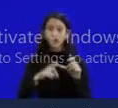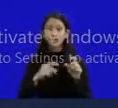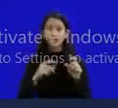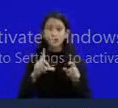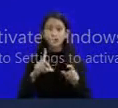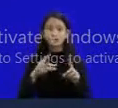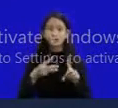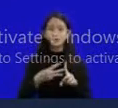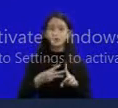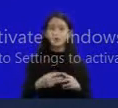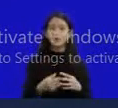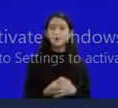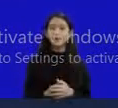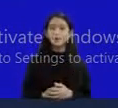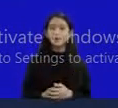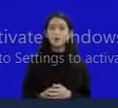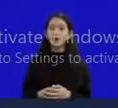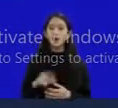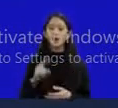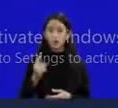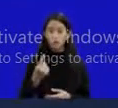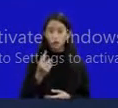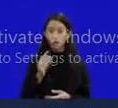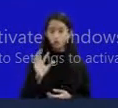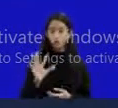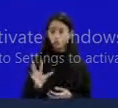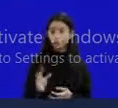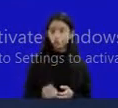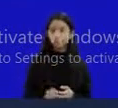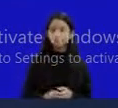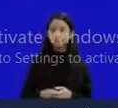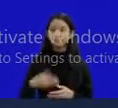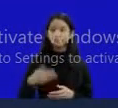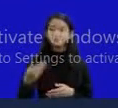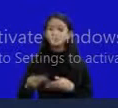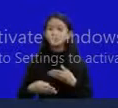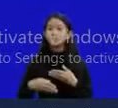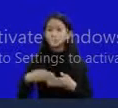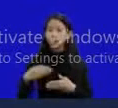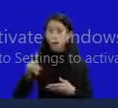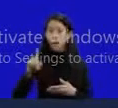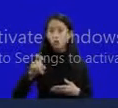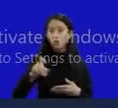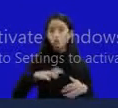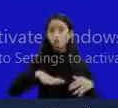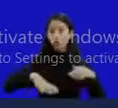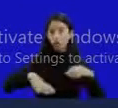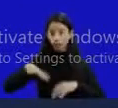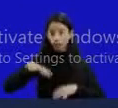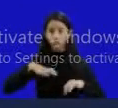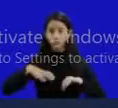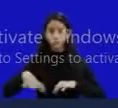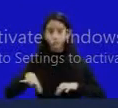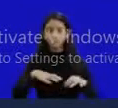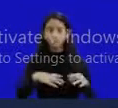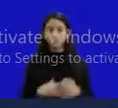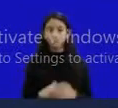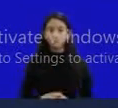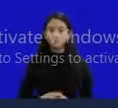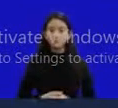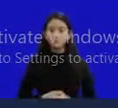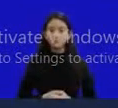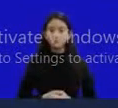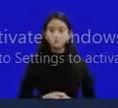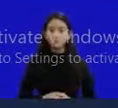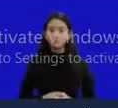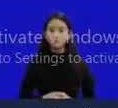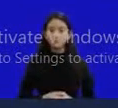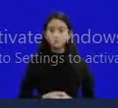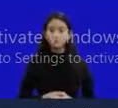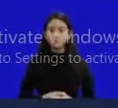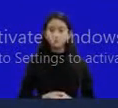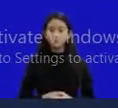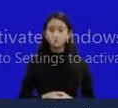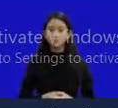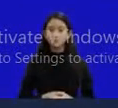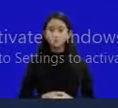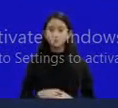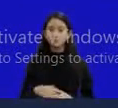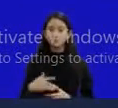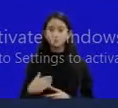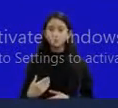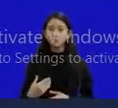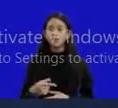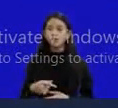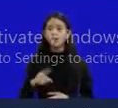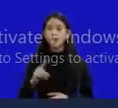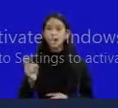maksimal lima jadi sistem bergiliran atau shifting ini harus dilakukan dan karena itu hanya